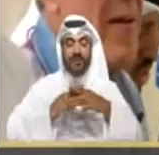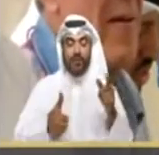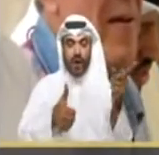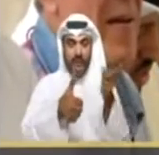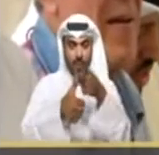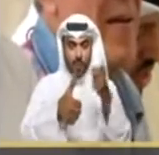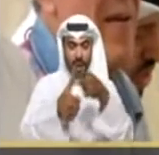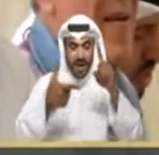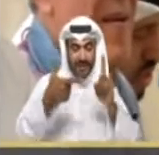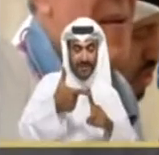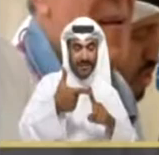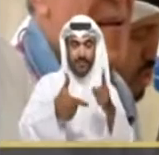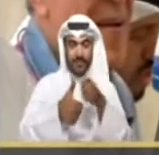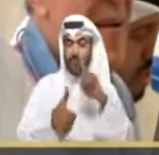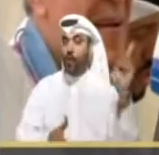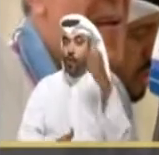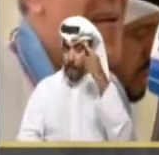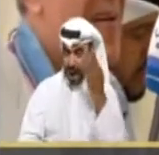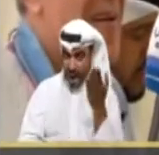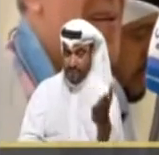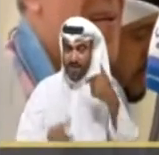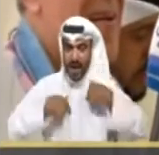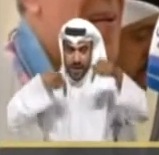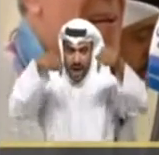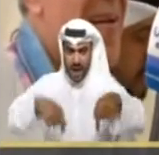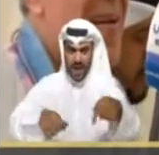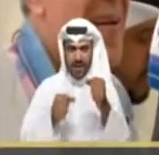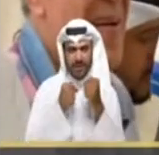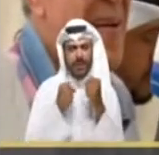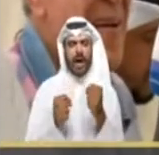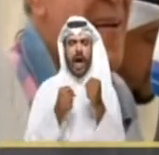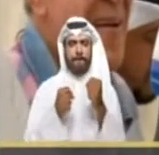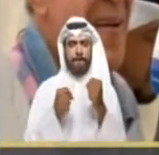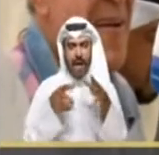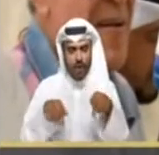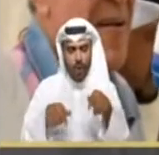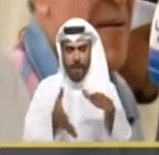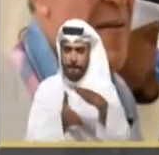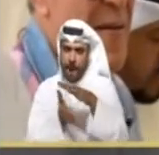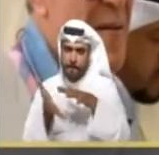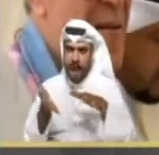الشق الأول، يعرف الجميع بأننا نبحر في بحر لجي متلاطم الأمواج،